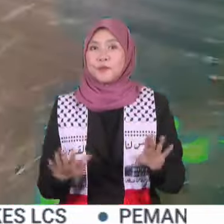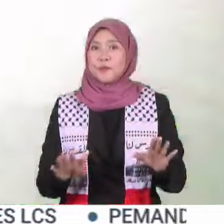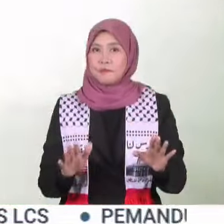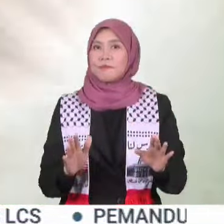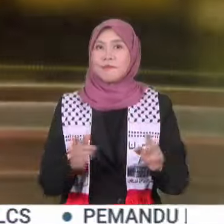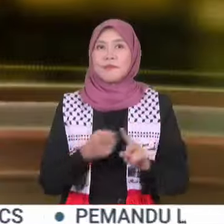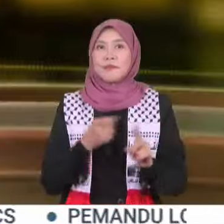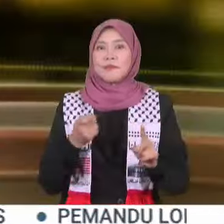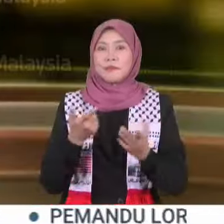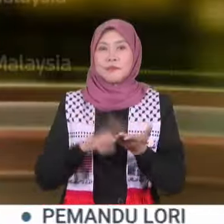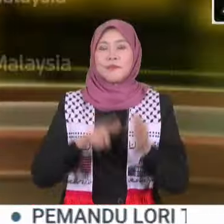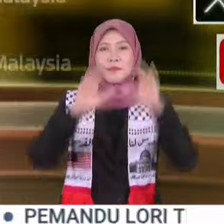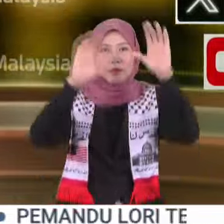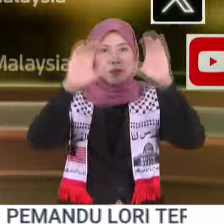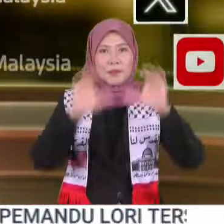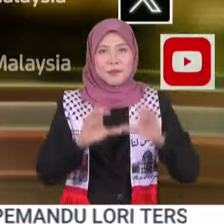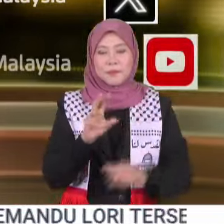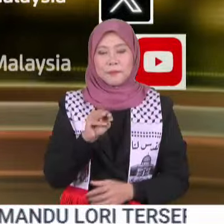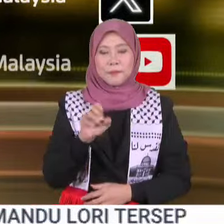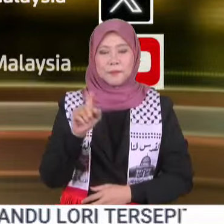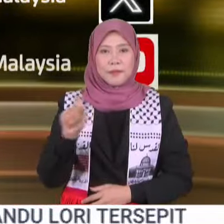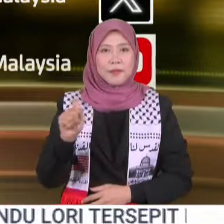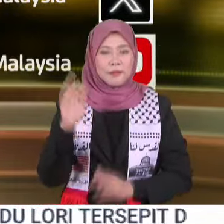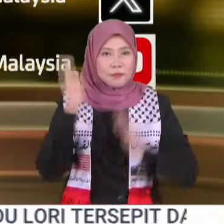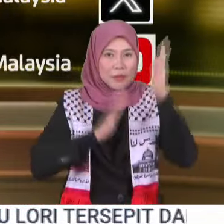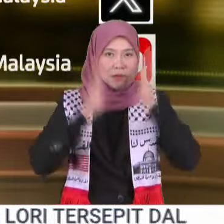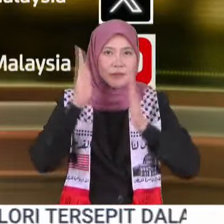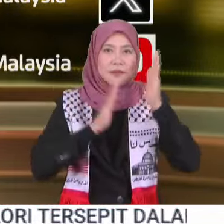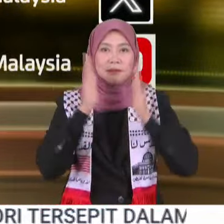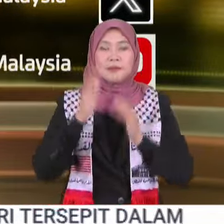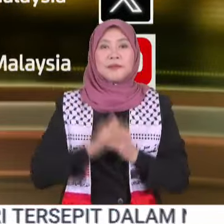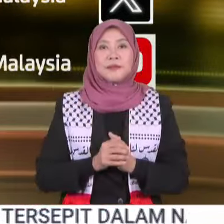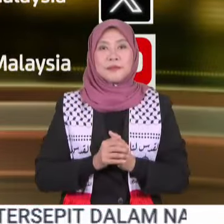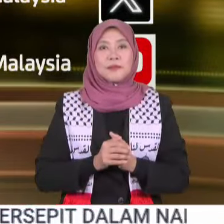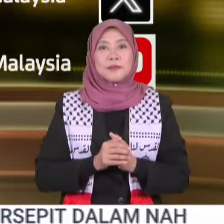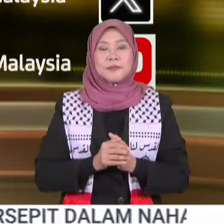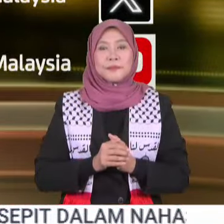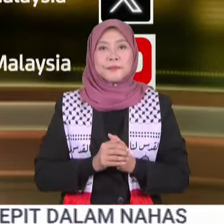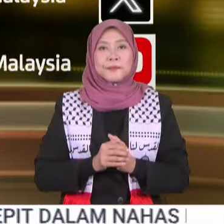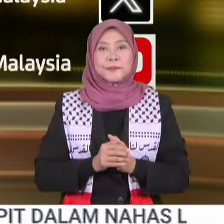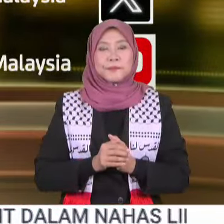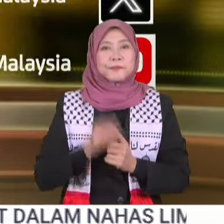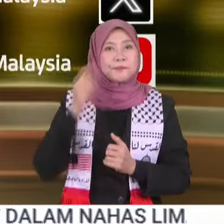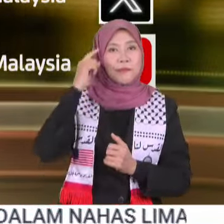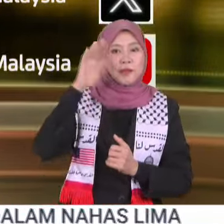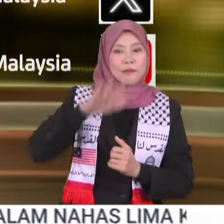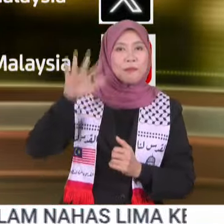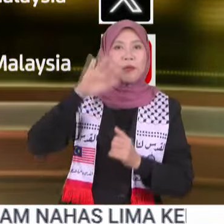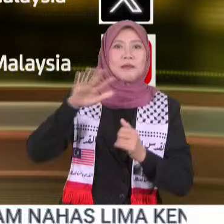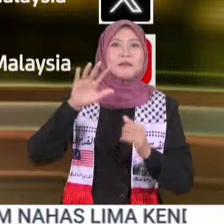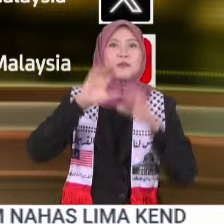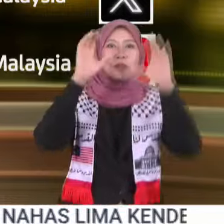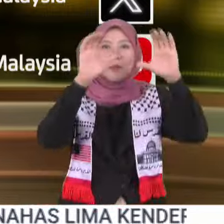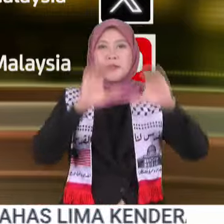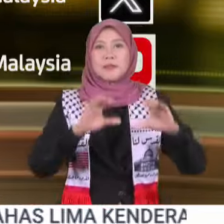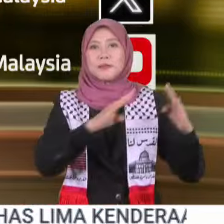sahaja laporan cuaca daripada Met Malaysia buat masa kini. Sebelum kita berpisah, kita lihat dulu ramalan cuaca